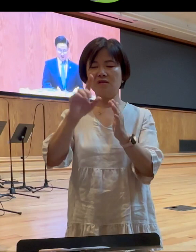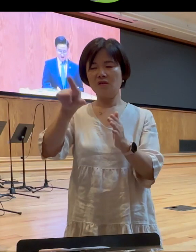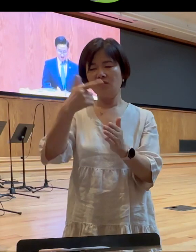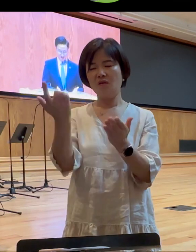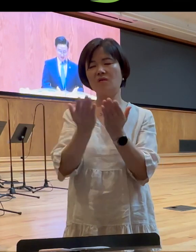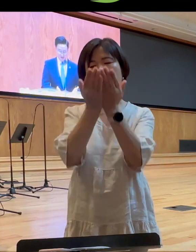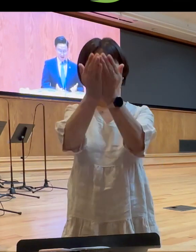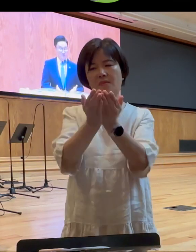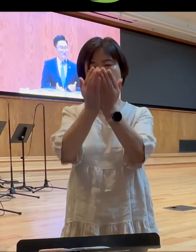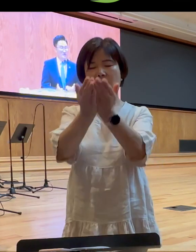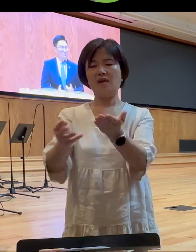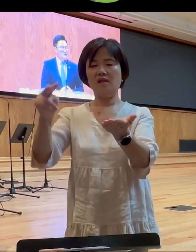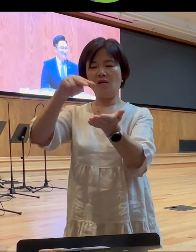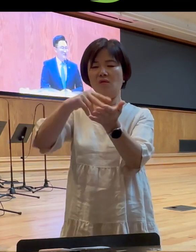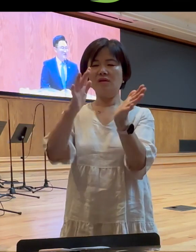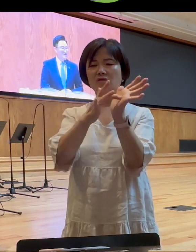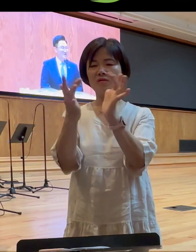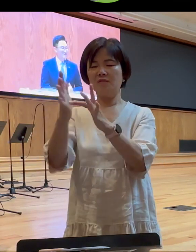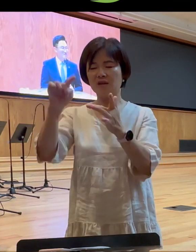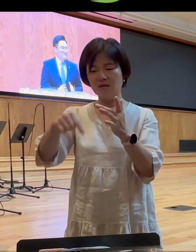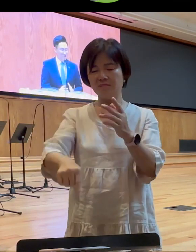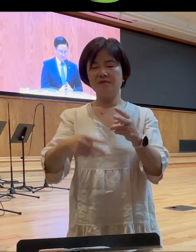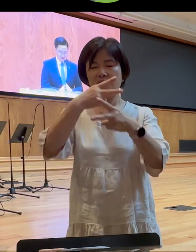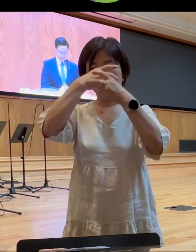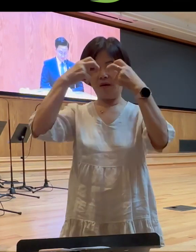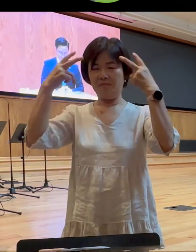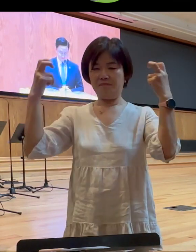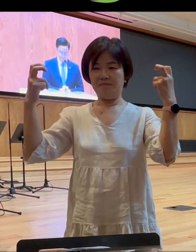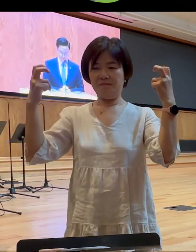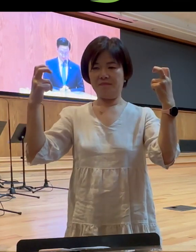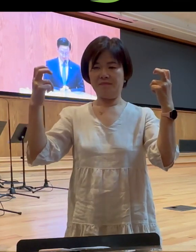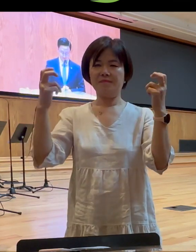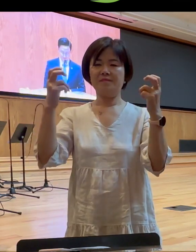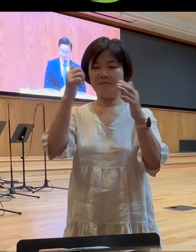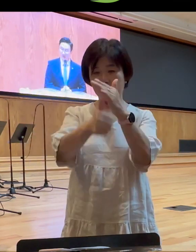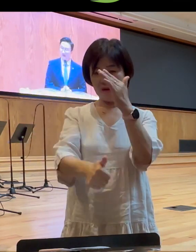항해였습니다. 예수님은 깊은 잠에 빠지셨습니다.